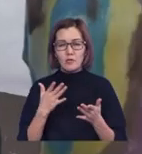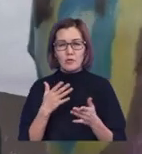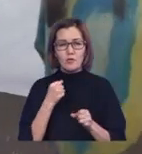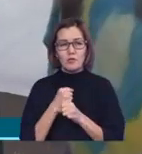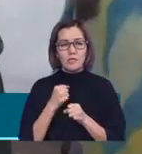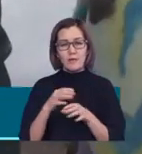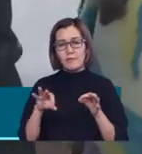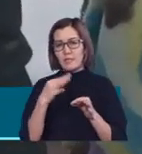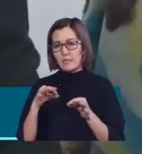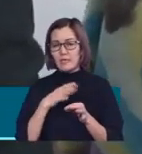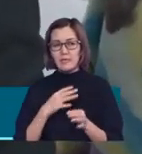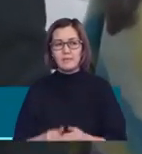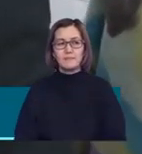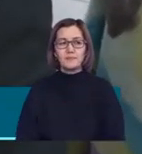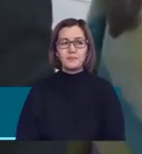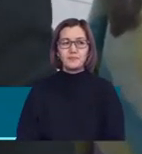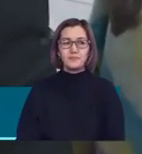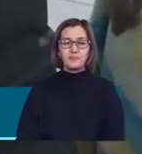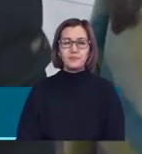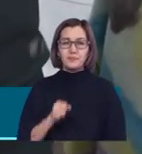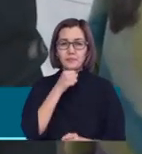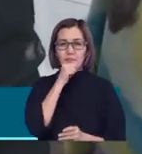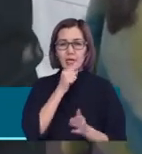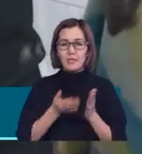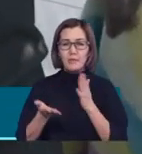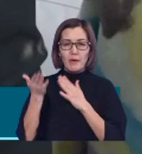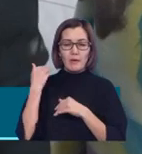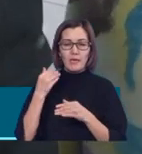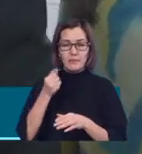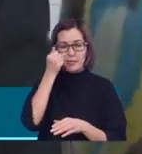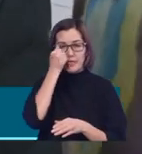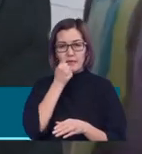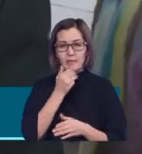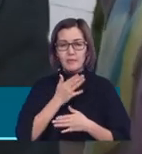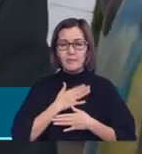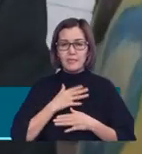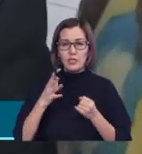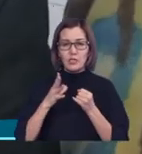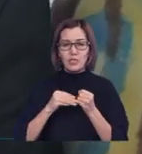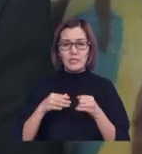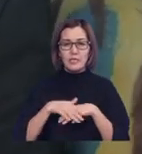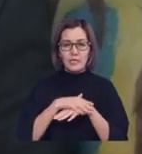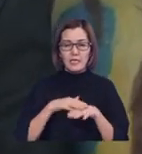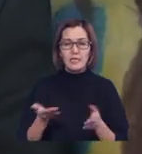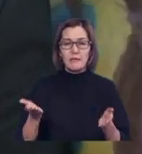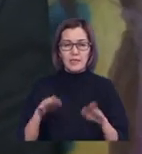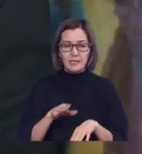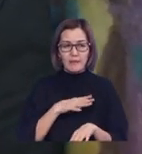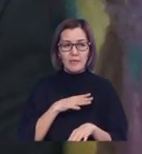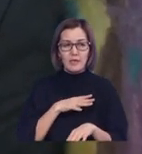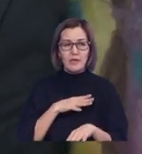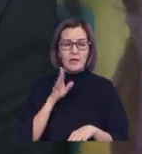Бірінші алғыс айтамыз ата-бабаларымызға осыншама жерді қорғап бізге мирас еткен. Өзім туған